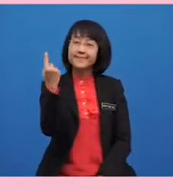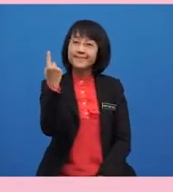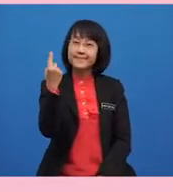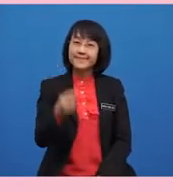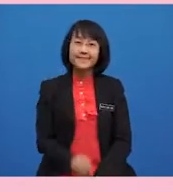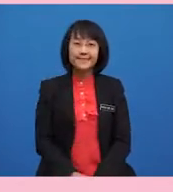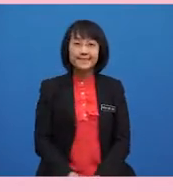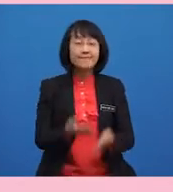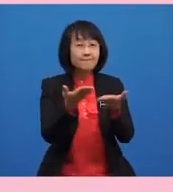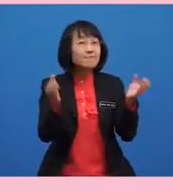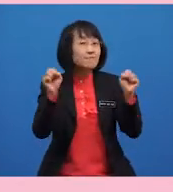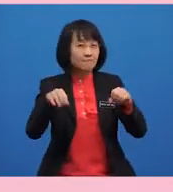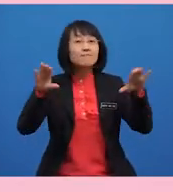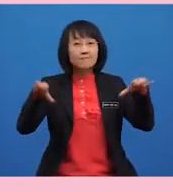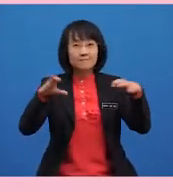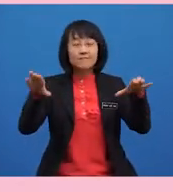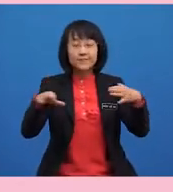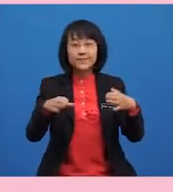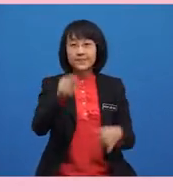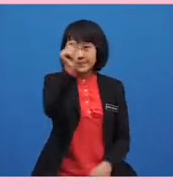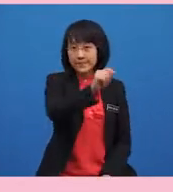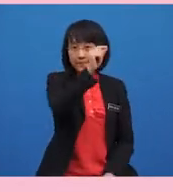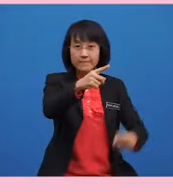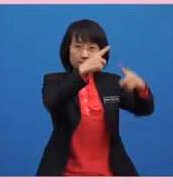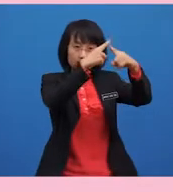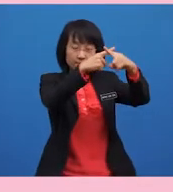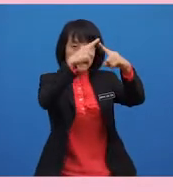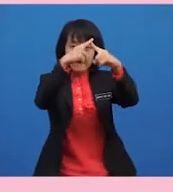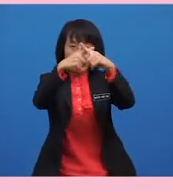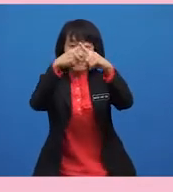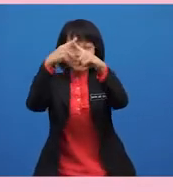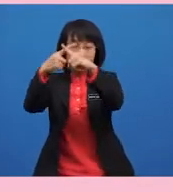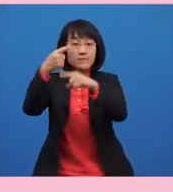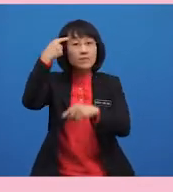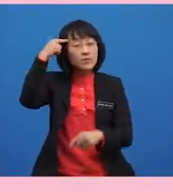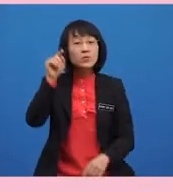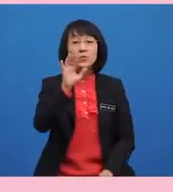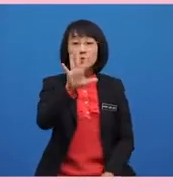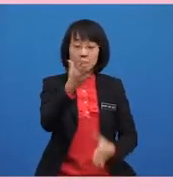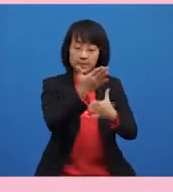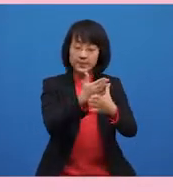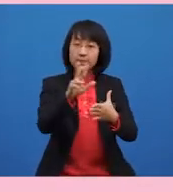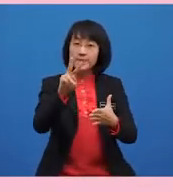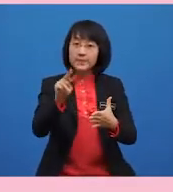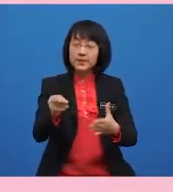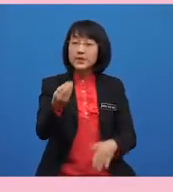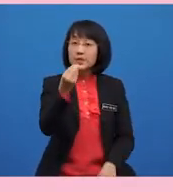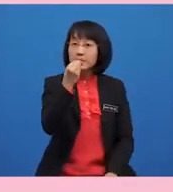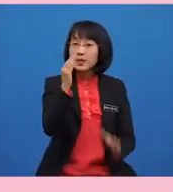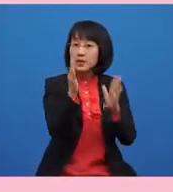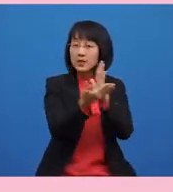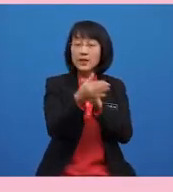sahaja. Kamu boleh buat simbol pangkah bagi 5 bahagian yang dimakan